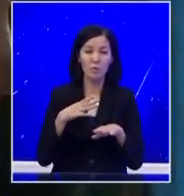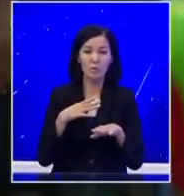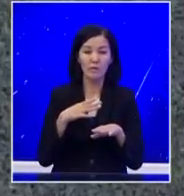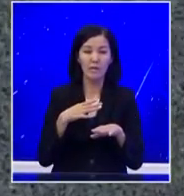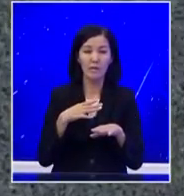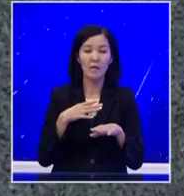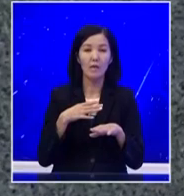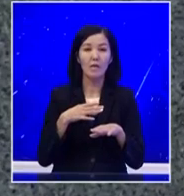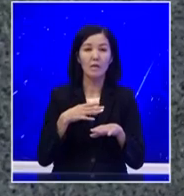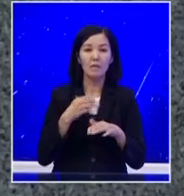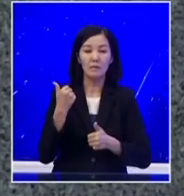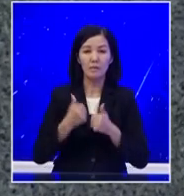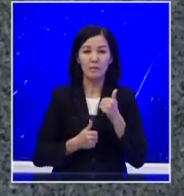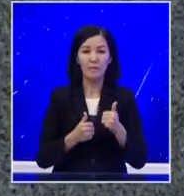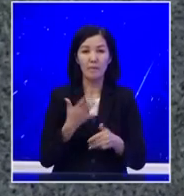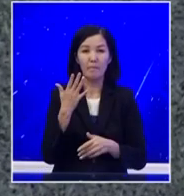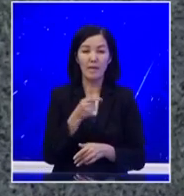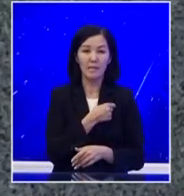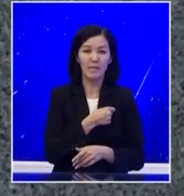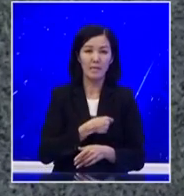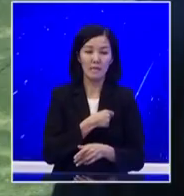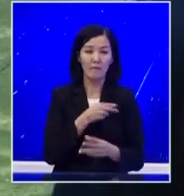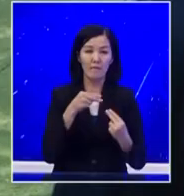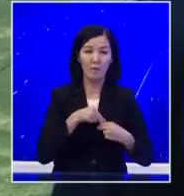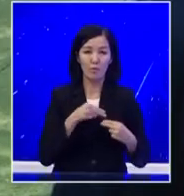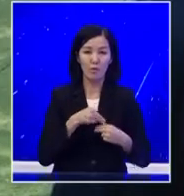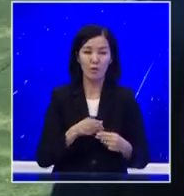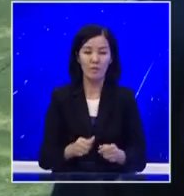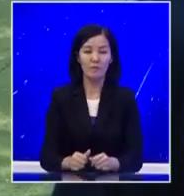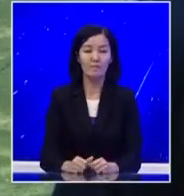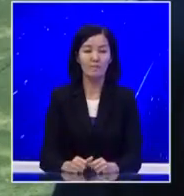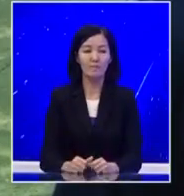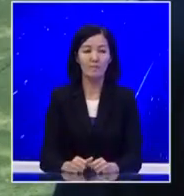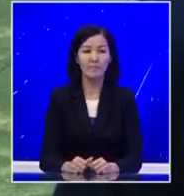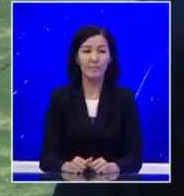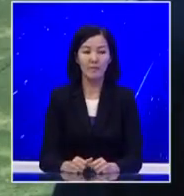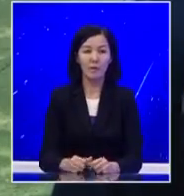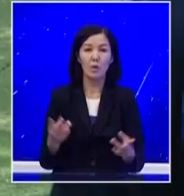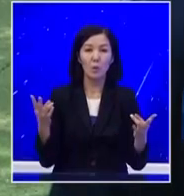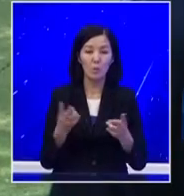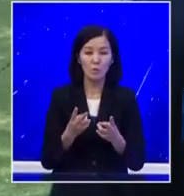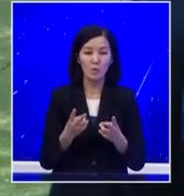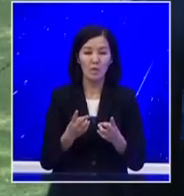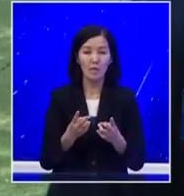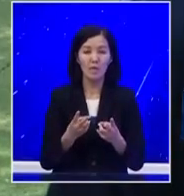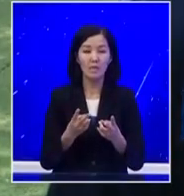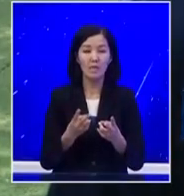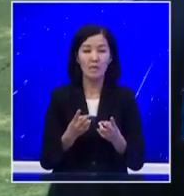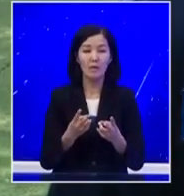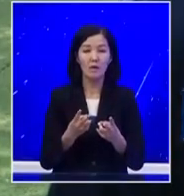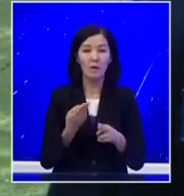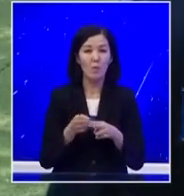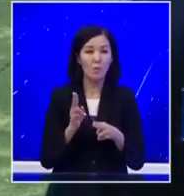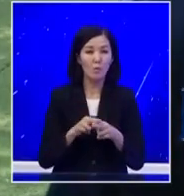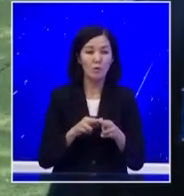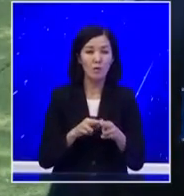взращиванию чемпионов возложена на плечи 5 квалифицированных тренеров первую очередь нужно набрать талантливых детей